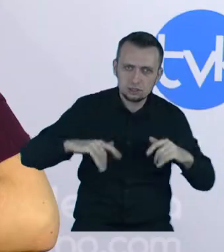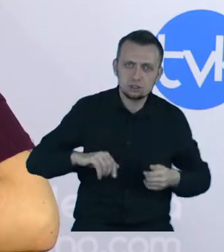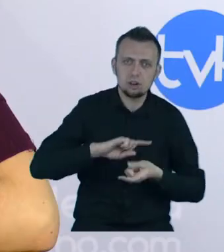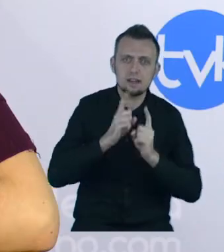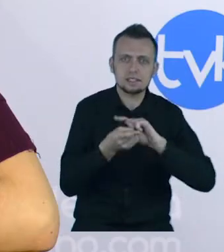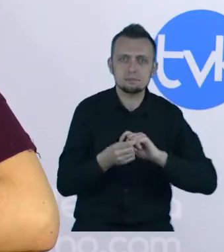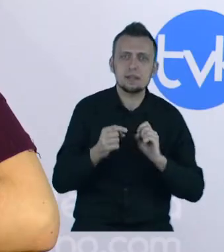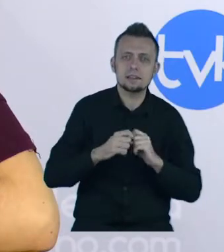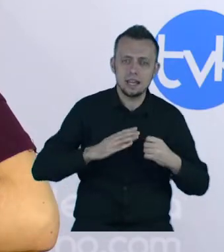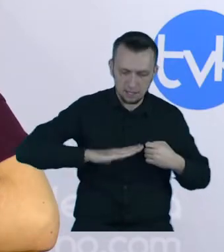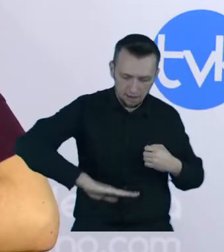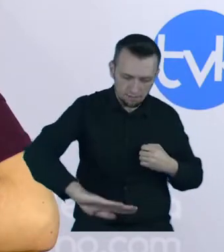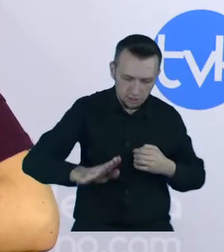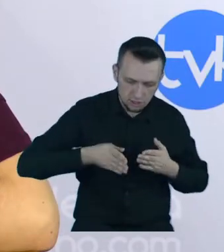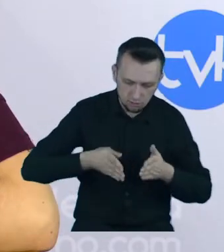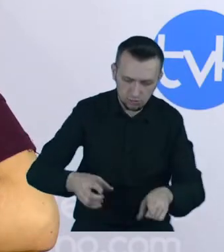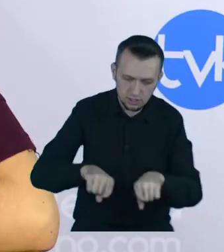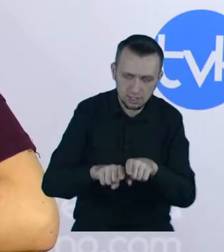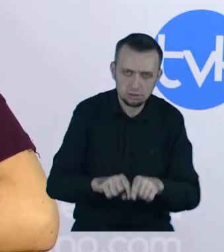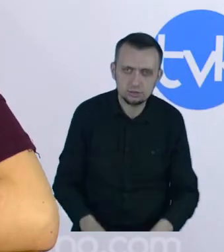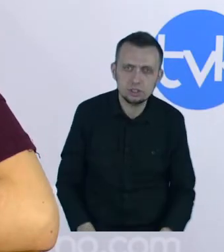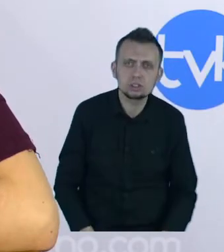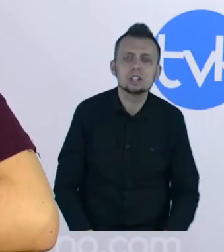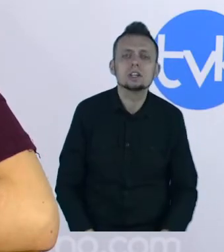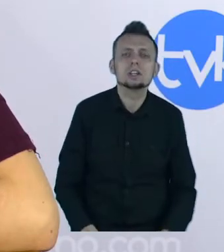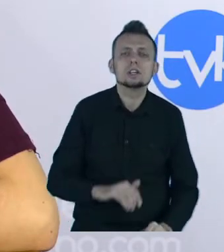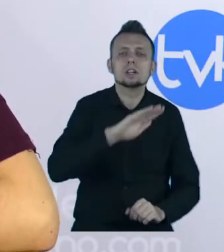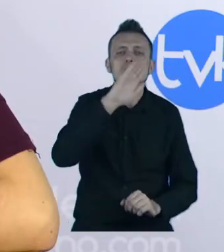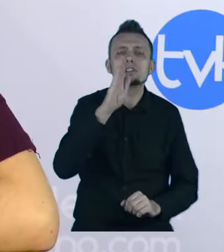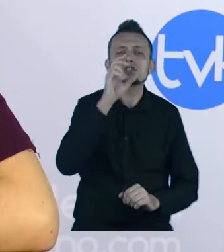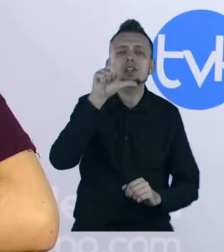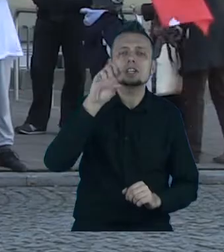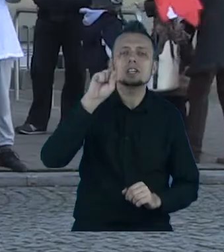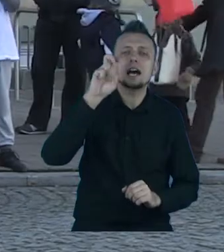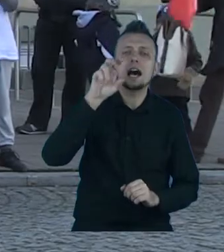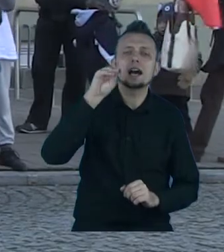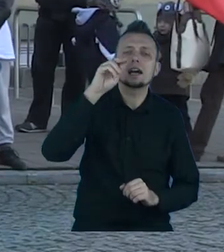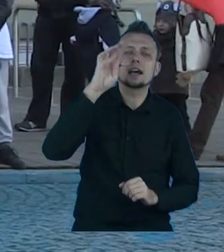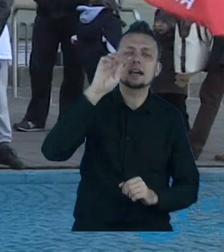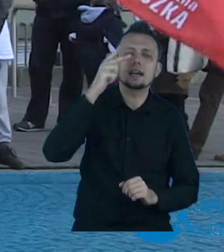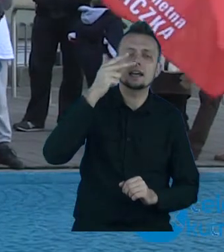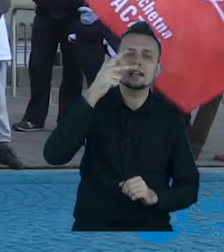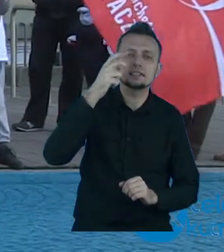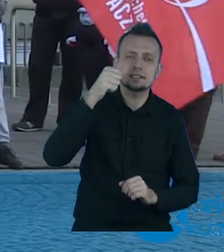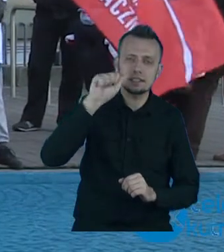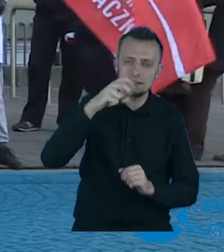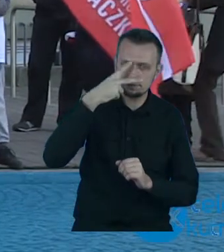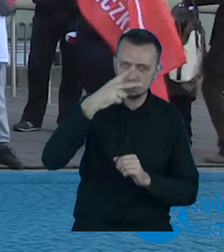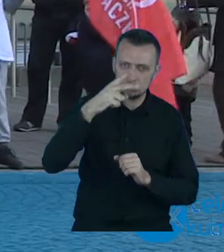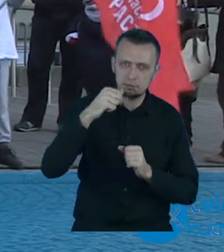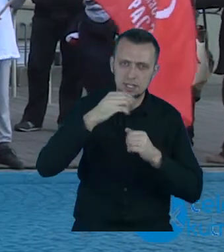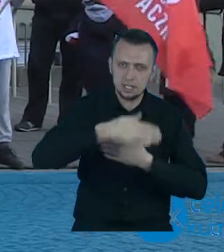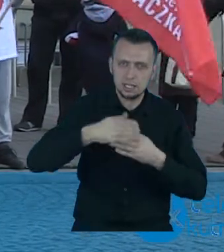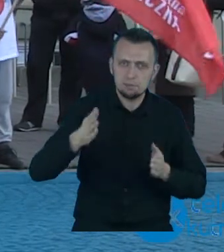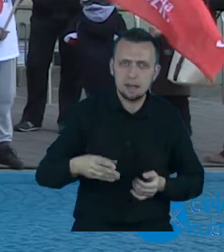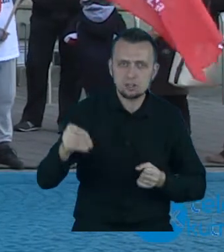W bazie rodzin Szlachetnej Paczki wciąż pozostaje kilka rodzin, które nie zostały jeszcze objęte świąteczną pomocą. Szlachetna Paczka. Akcja charytatywna